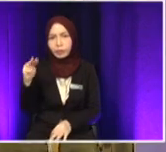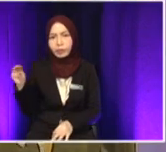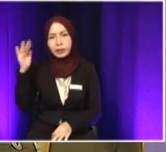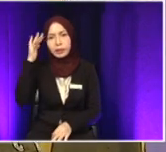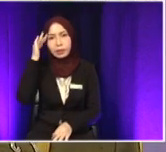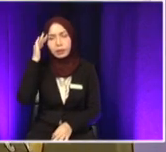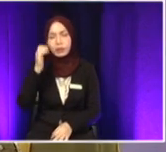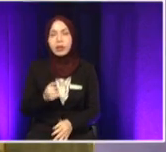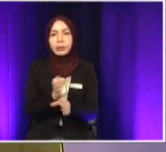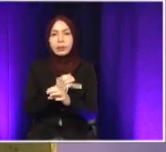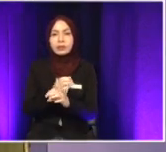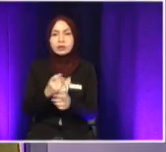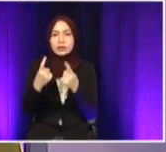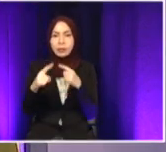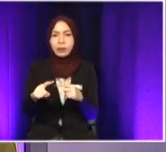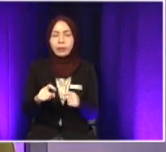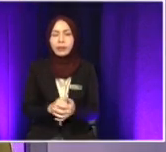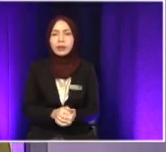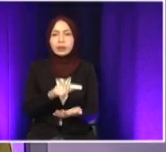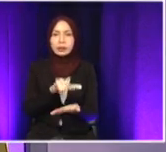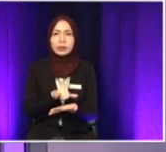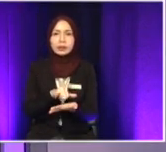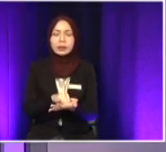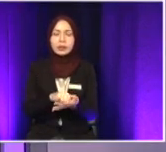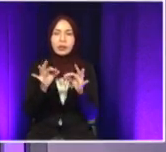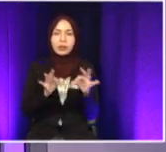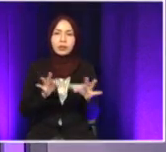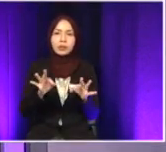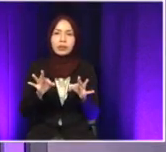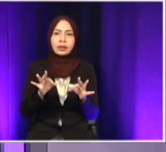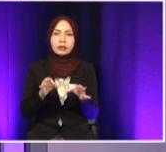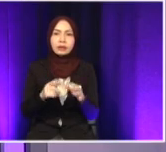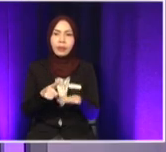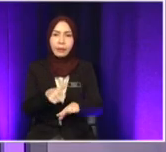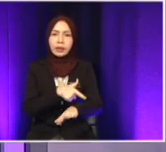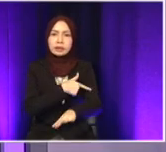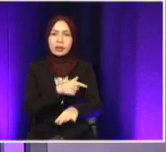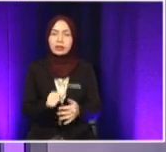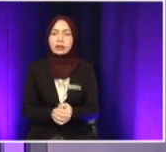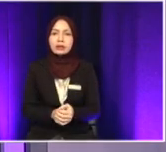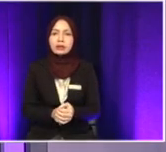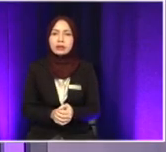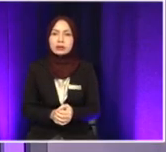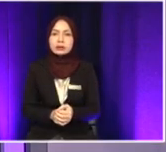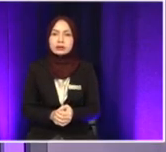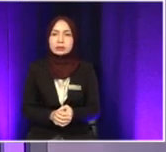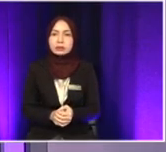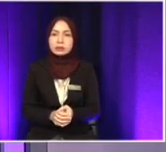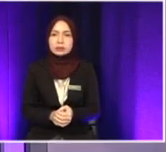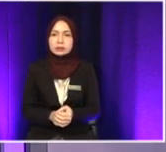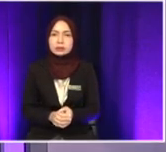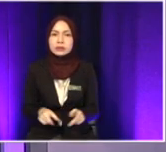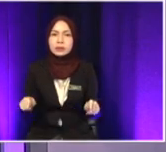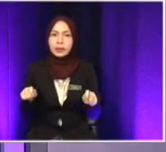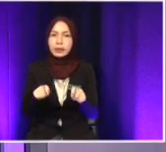tengok jawaban dia panjang seperti ini satu markas uraian hiburan yang boleh meningkatkan keimanan